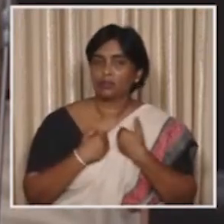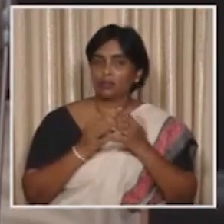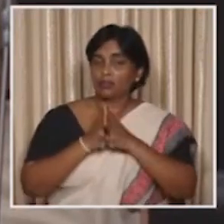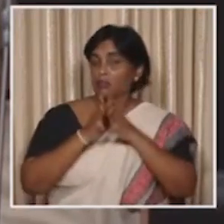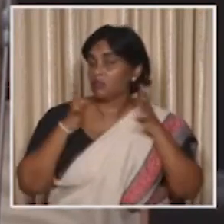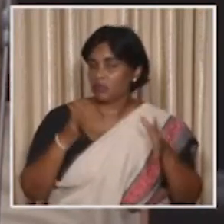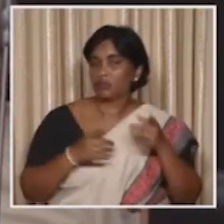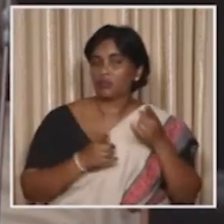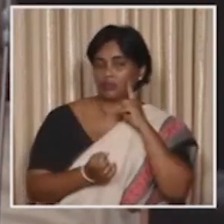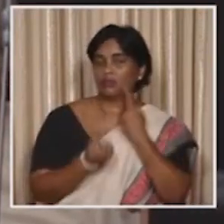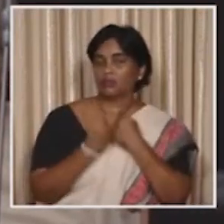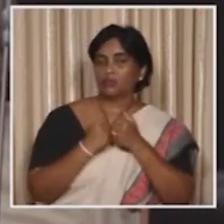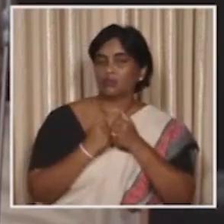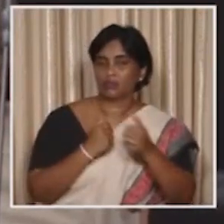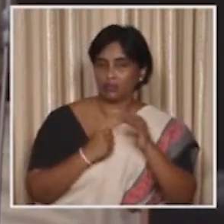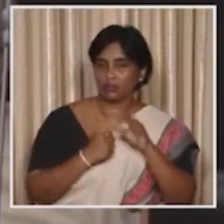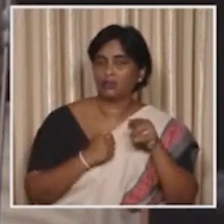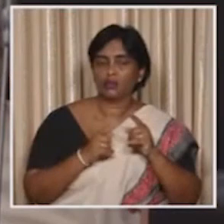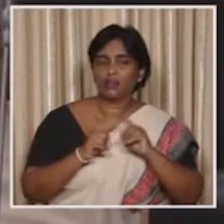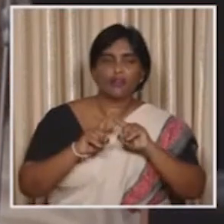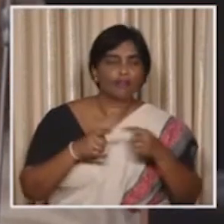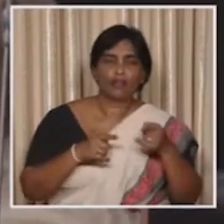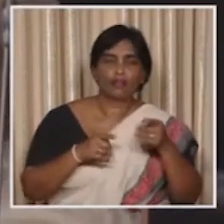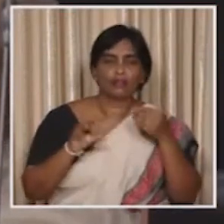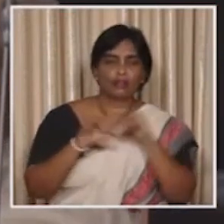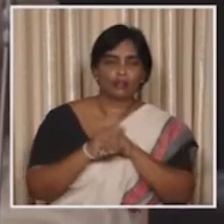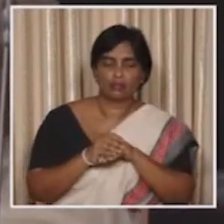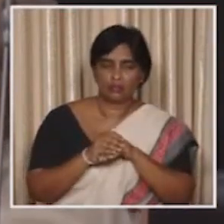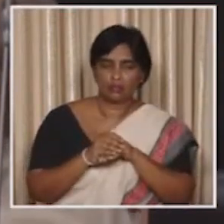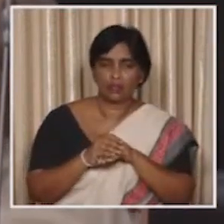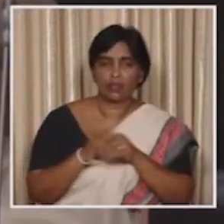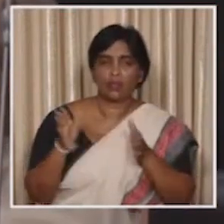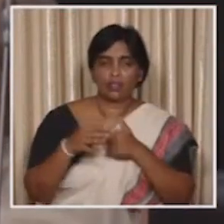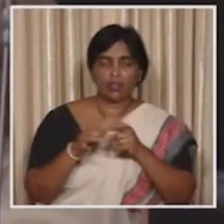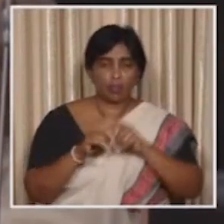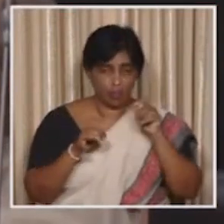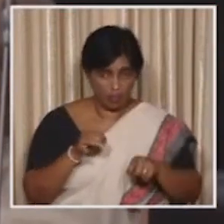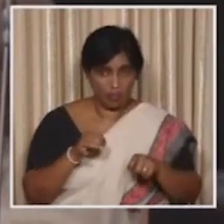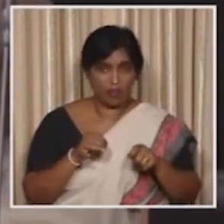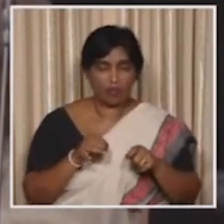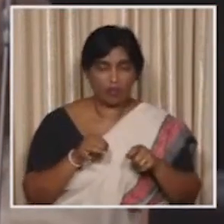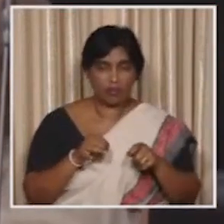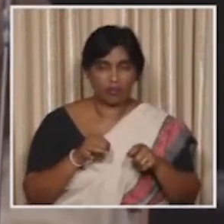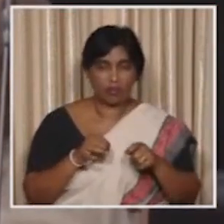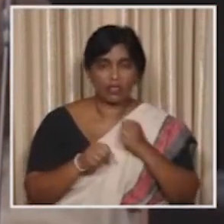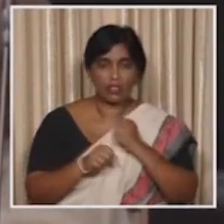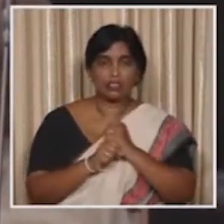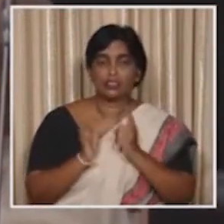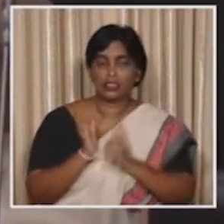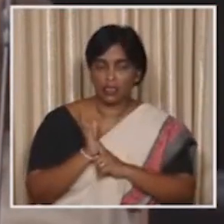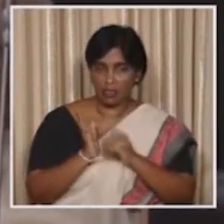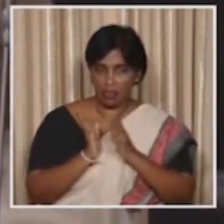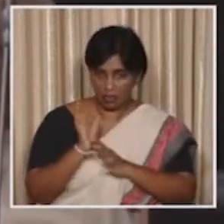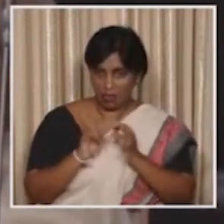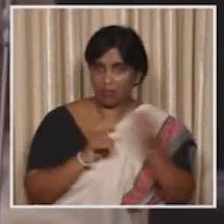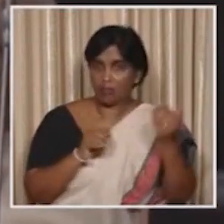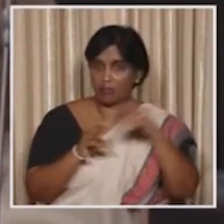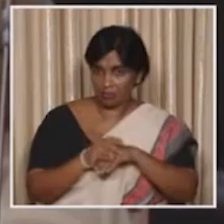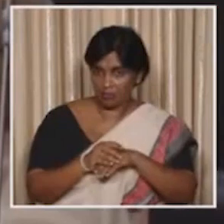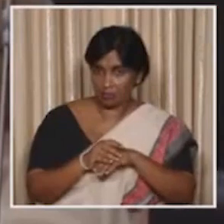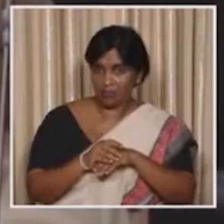පුළුල් විග්‍රහයක් කරන්න ඕනේ. වෙන කවුද මේකට අයිති? කැබිනට් මණ්ඩලයේද? GL Piris Mahathuma make a